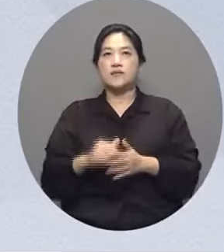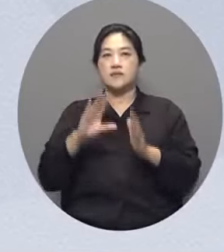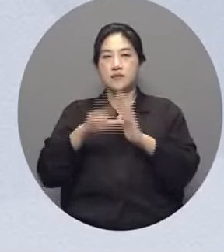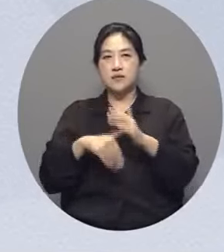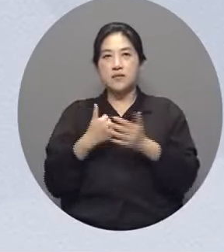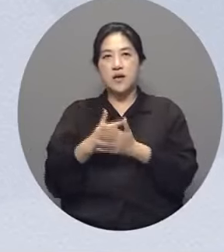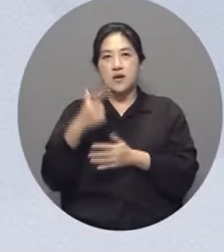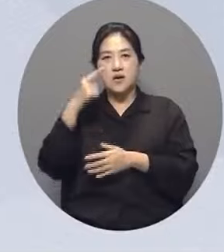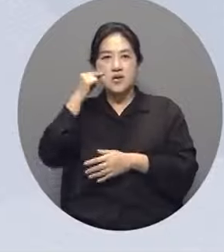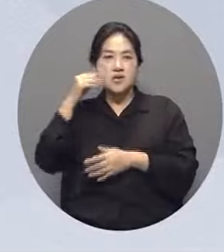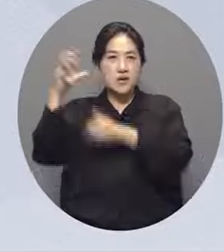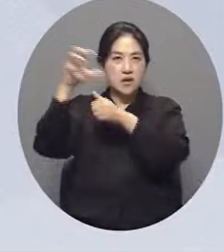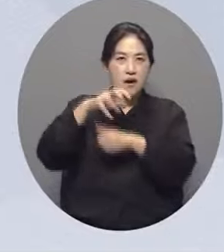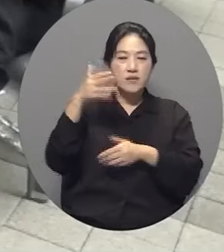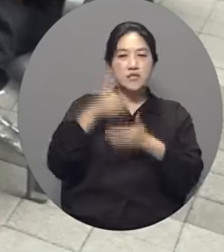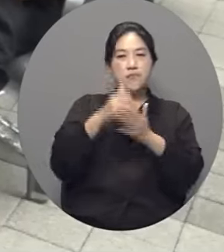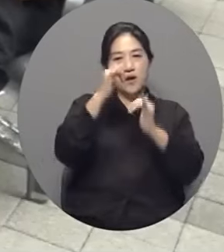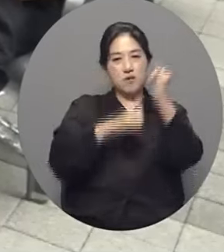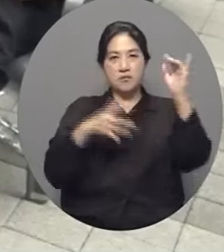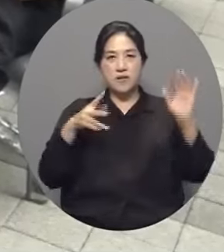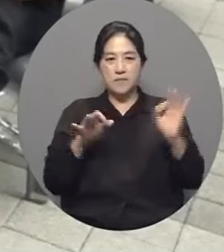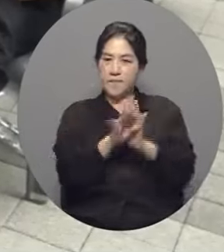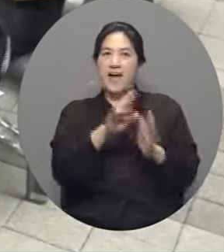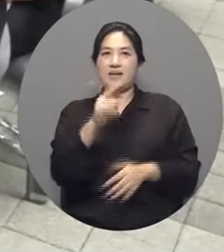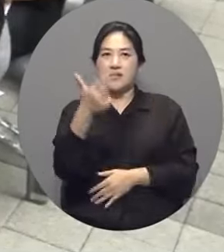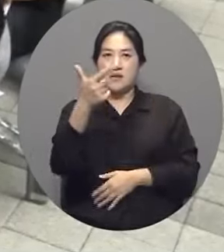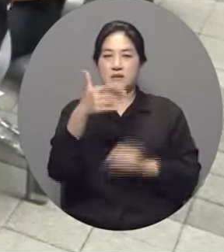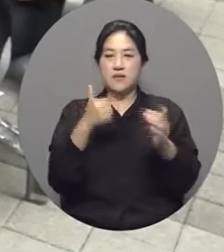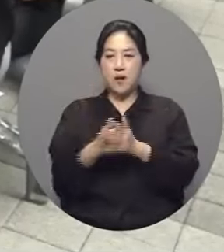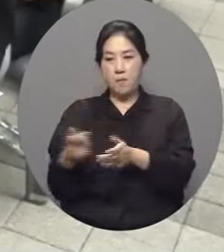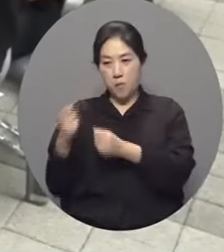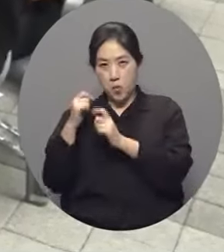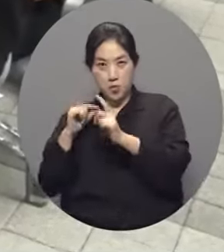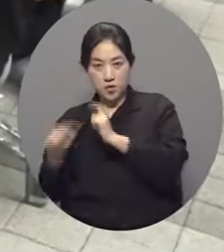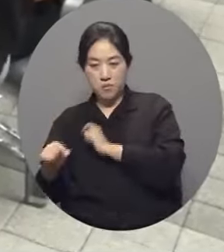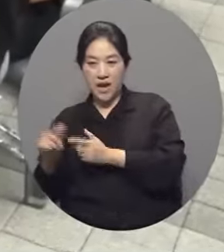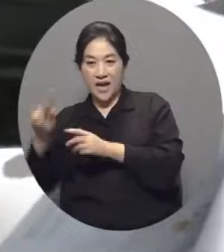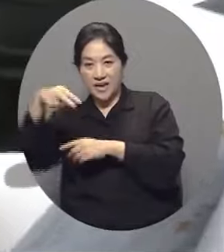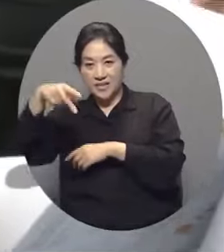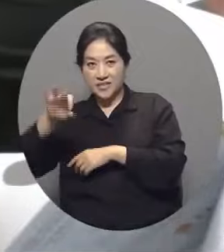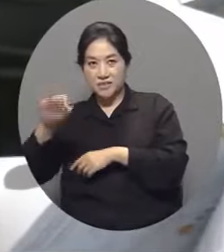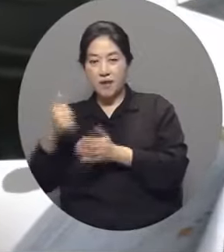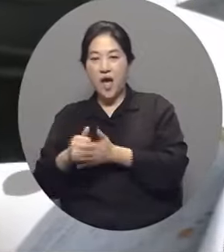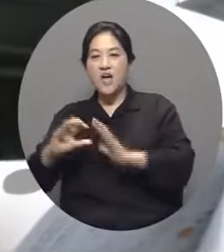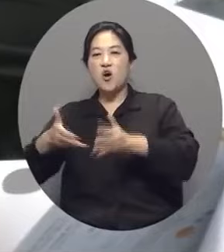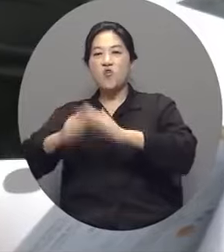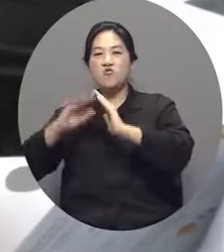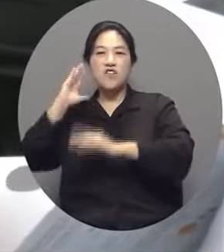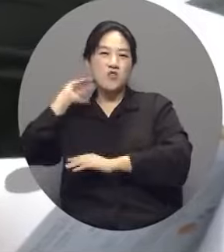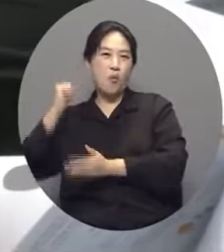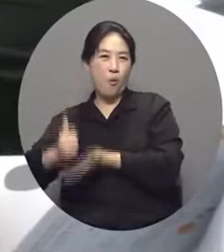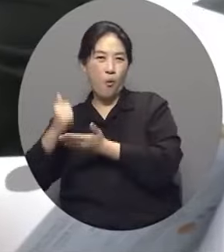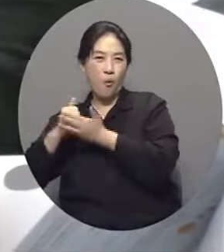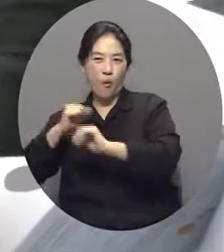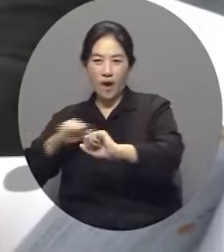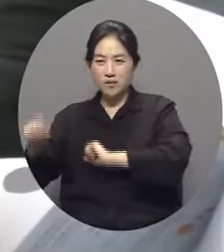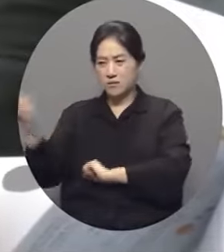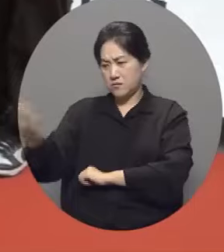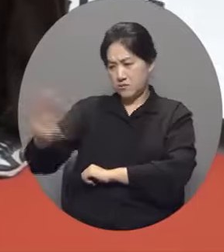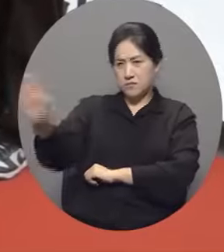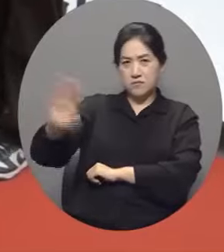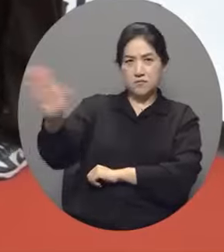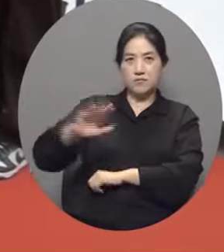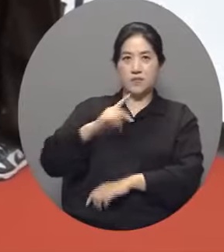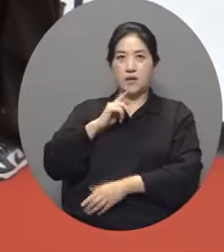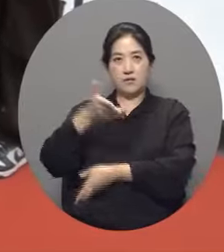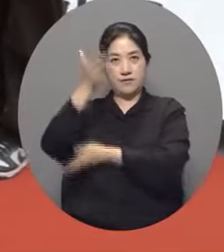끊기지 않고 이어져 왔다면서 보수 일각에서 이승만 전 대통령을 건국 대통령으로 추켜 세우려는 움직임에 제동을